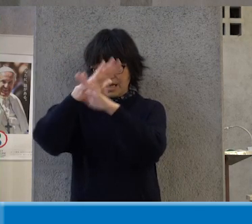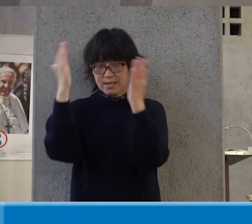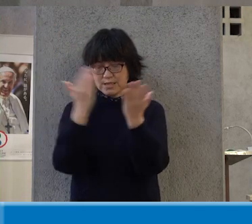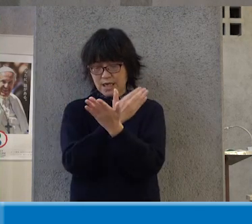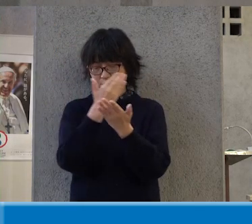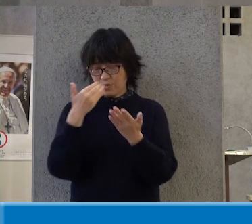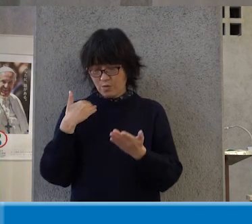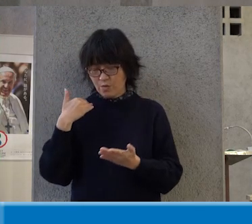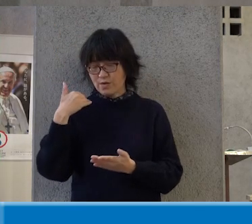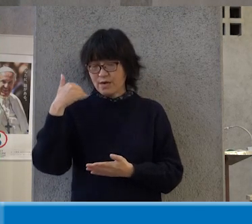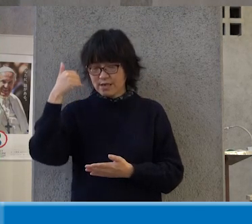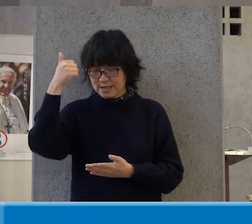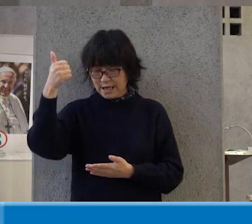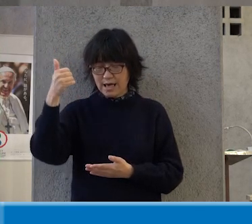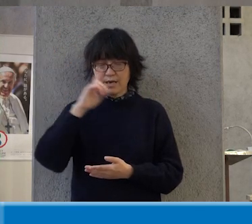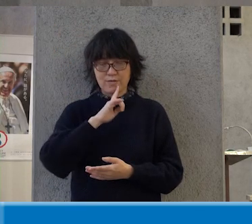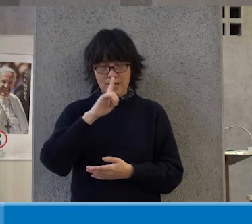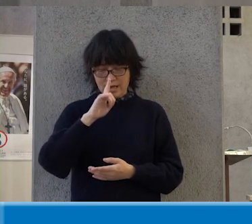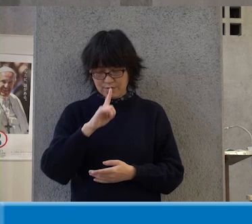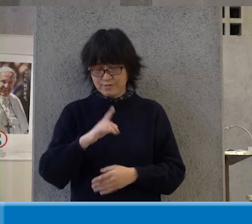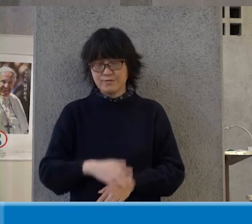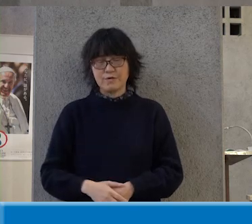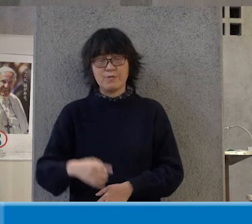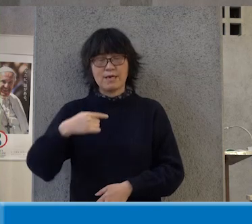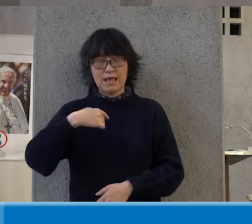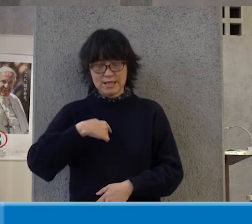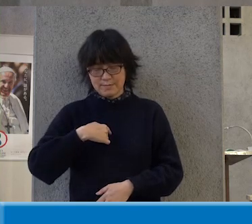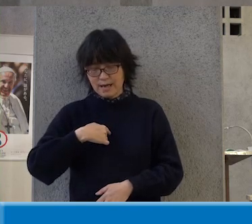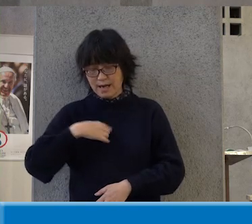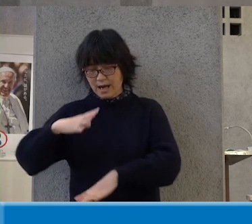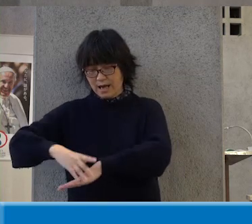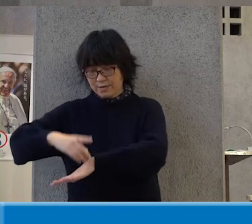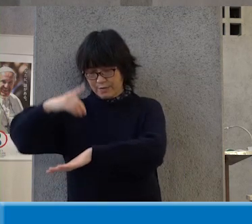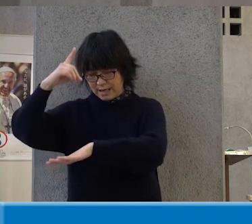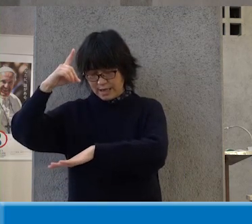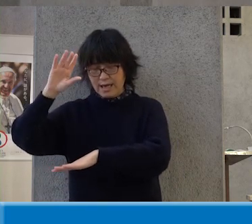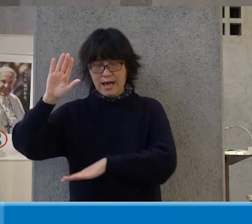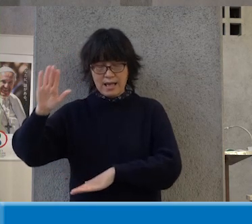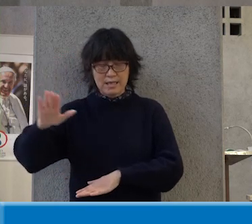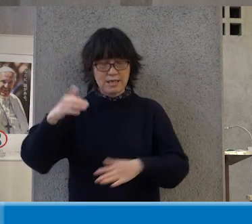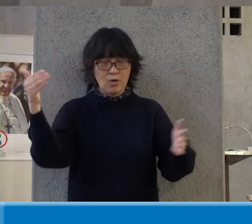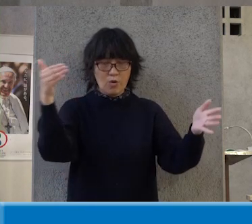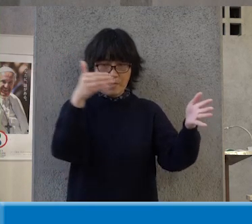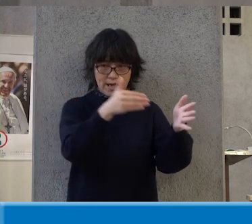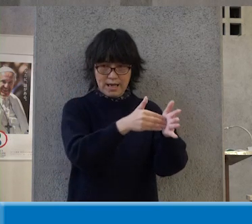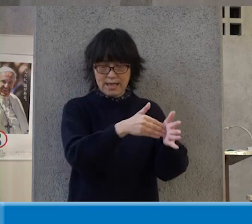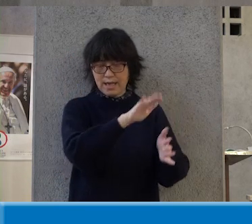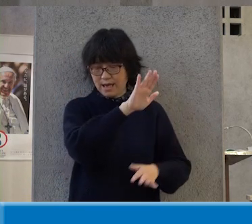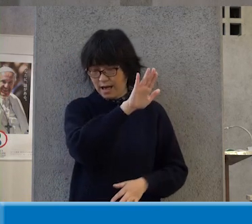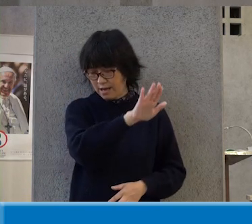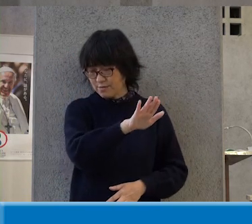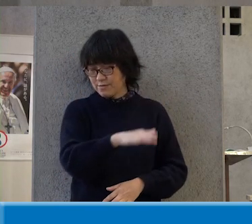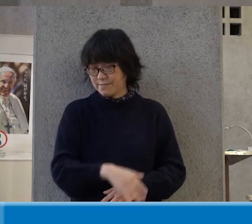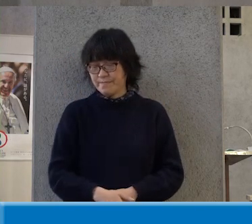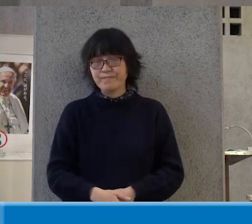能者がこう言われる。私はアルファであり、オメガである。